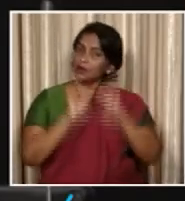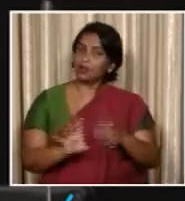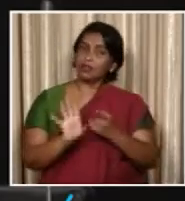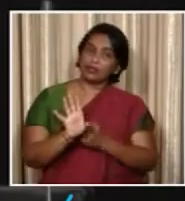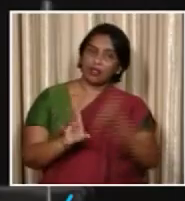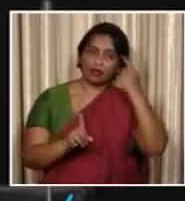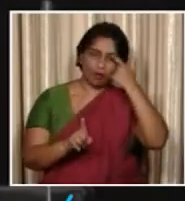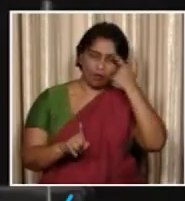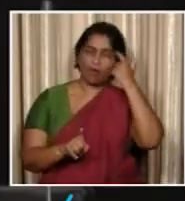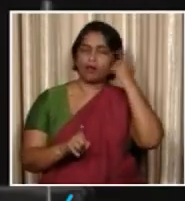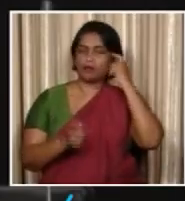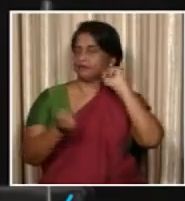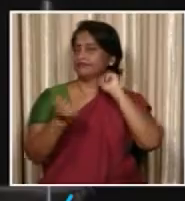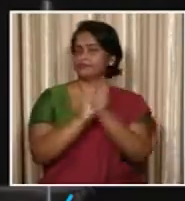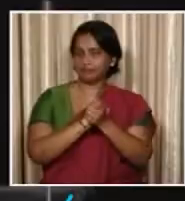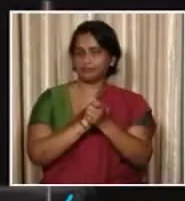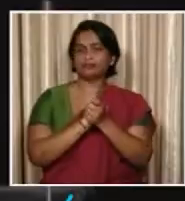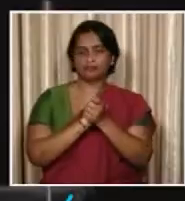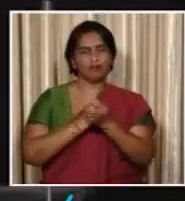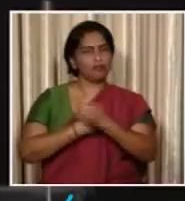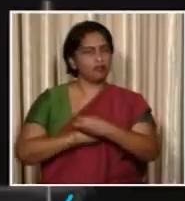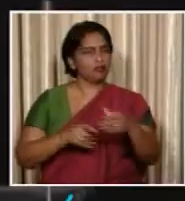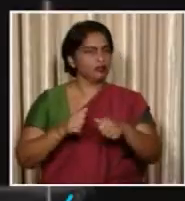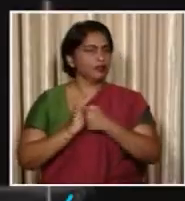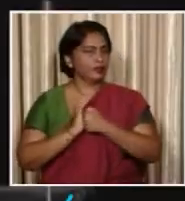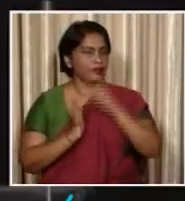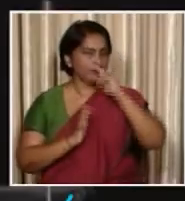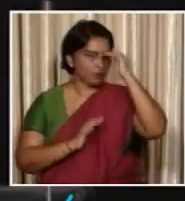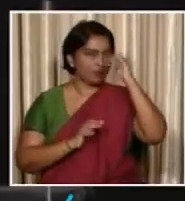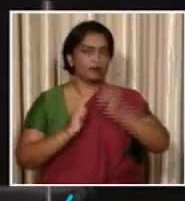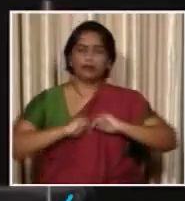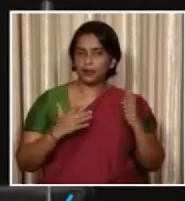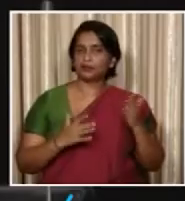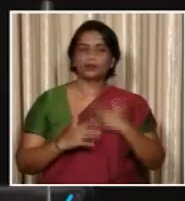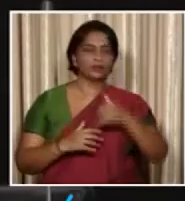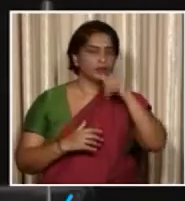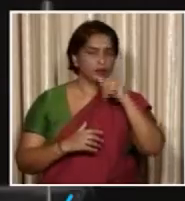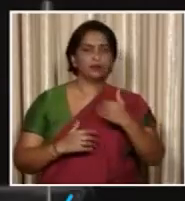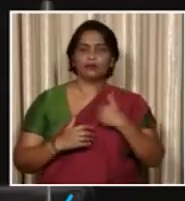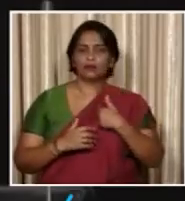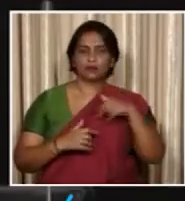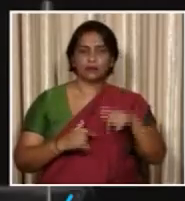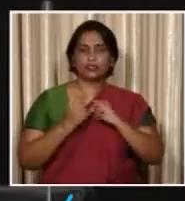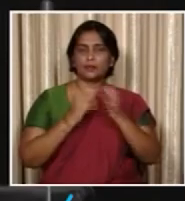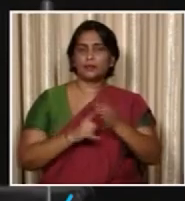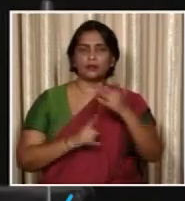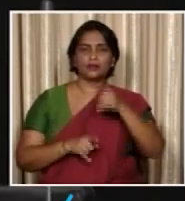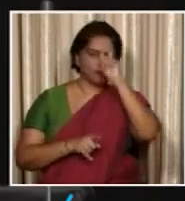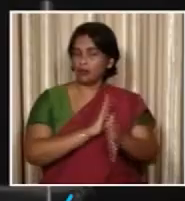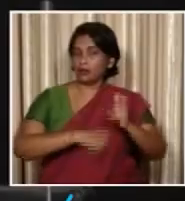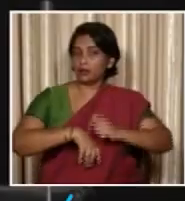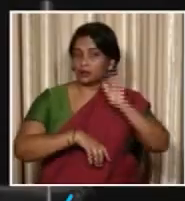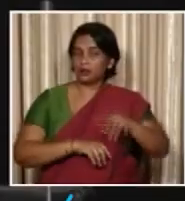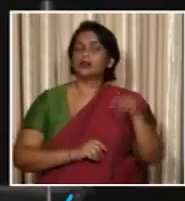තරුණයන්ගේ මනස විනාශ කරන දනකට ගරු කතානායකතුමනි මේක ගෙන යමින් පවතිනවා. අඩුව ගන්න මම සජිත් ප්‍රේමදාසවත්තුමාව හම්බෙලවත්